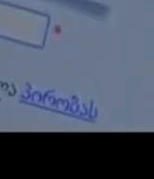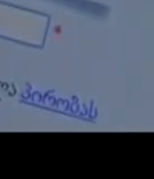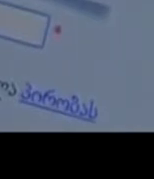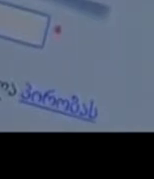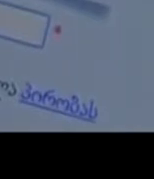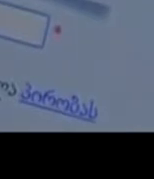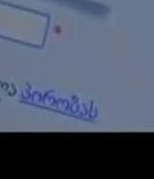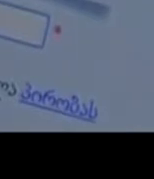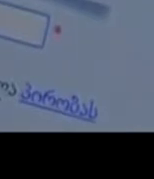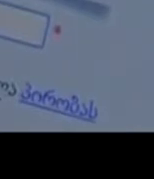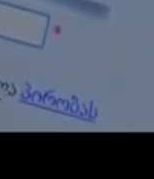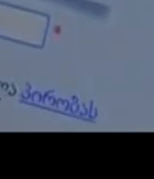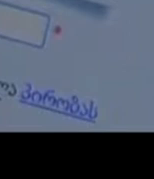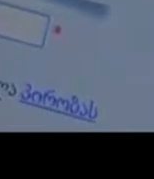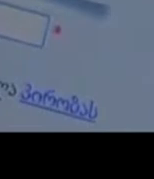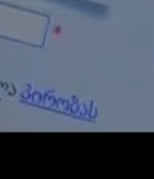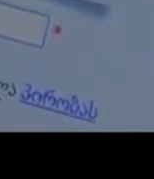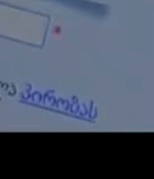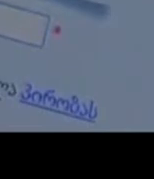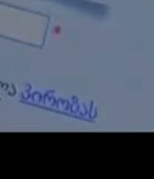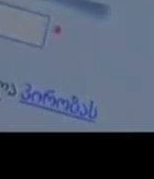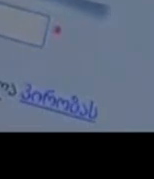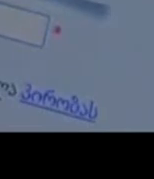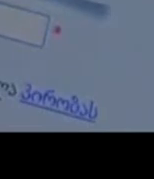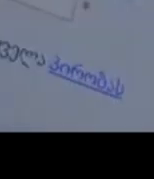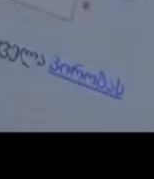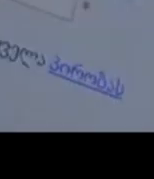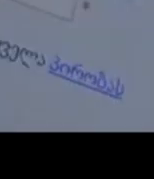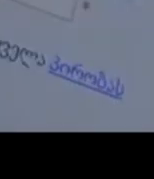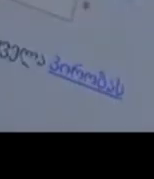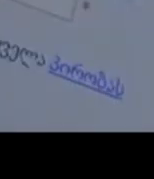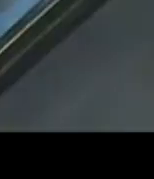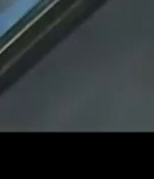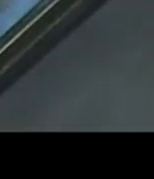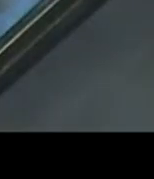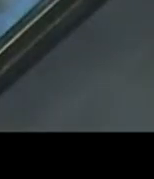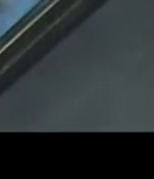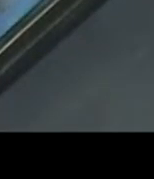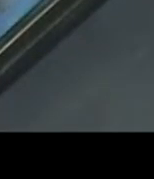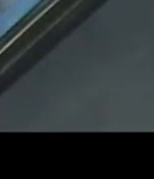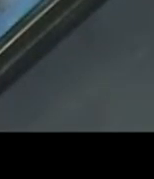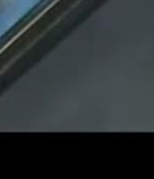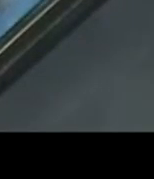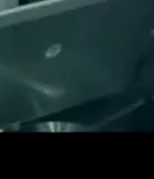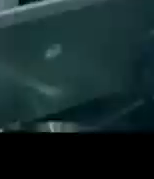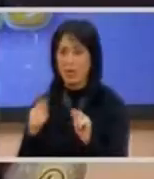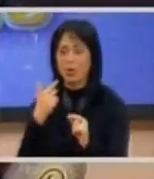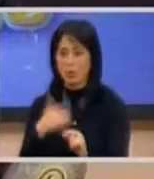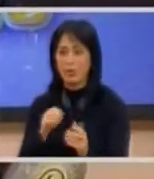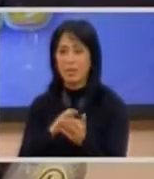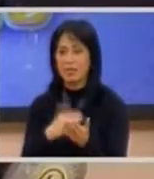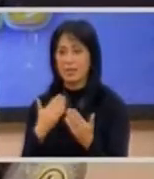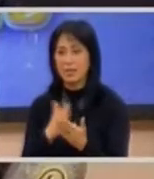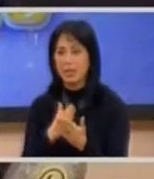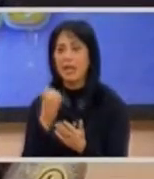მიგვიღია, თუმცა რეგისტრაცია გაიარა უკვე დაახლოებით 50 ადამიან პირმა ან სამ დღეში დაახლოებით და